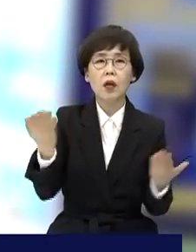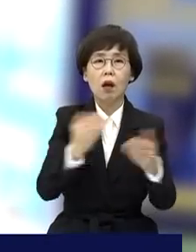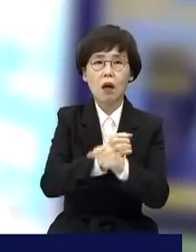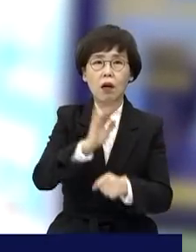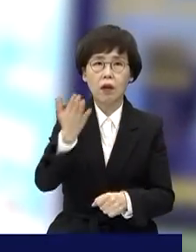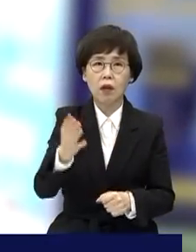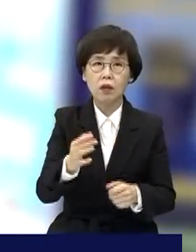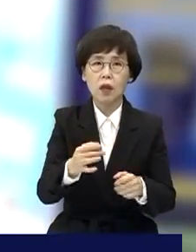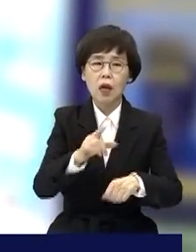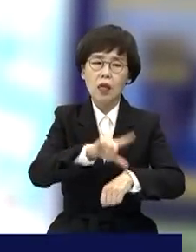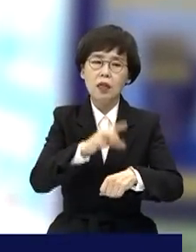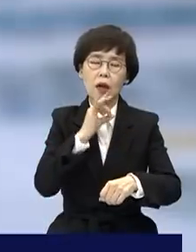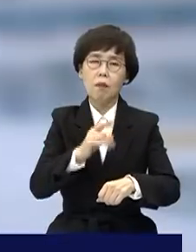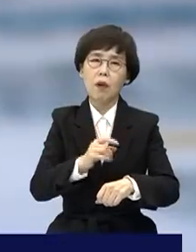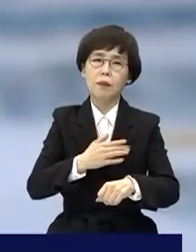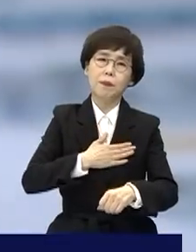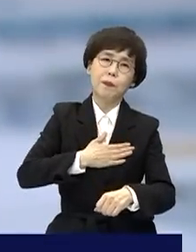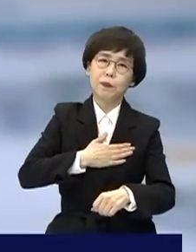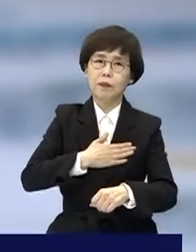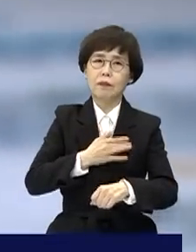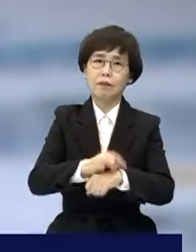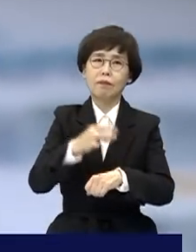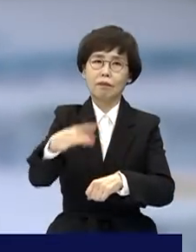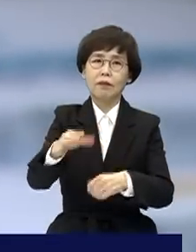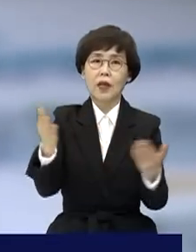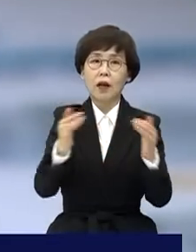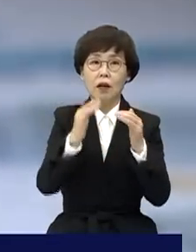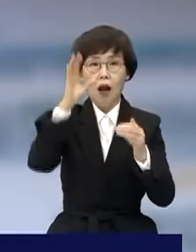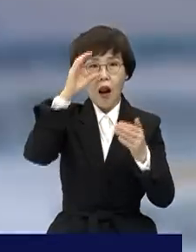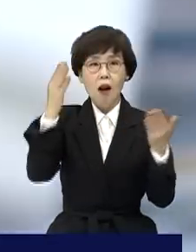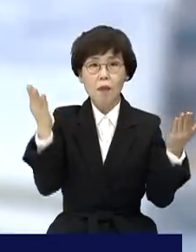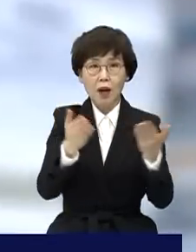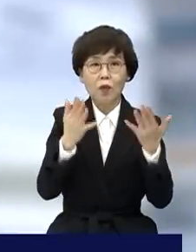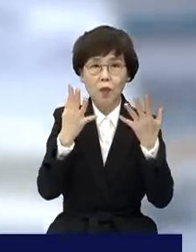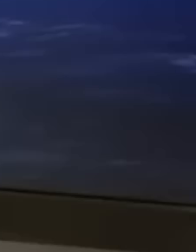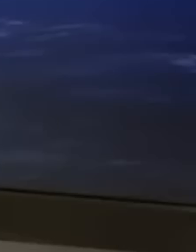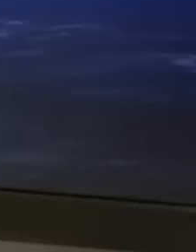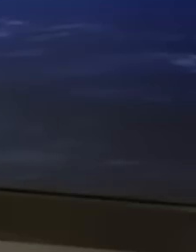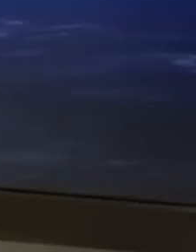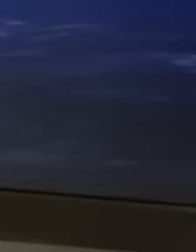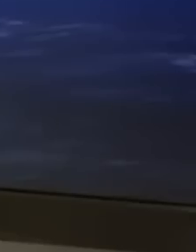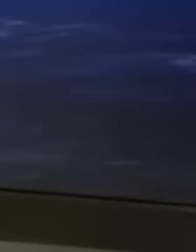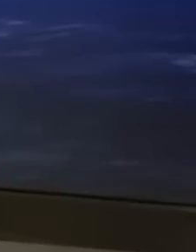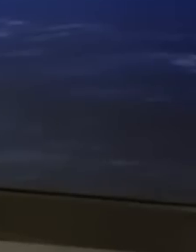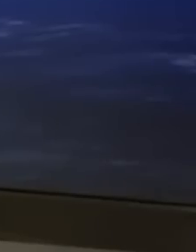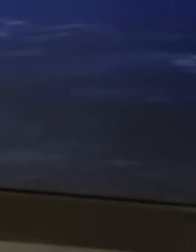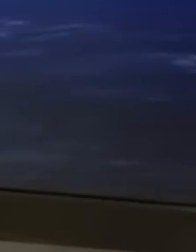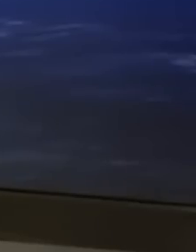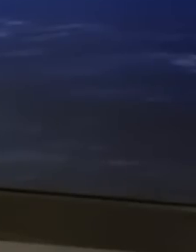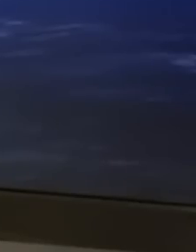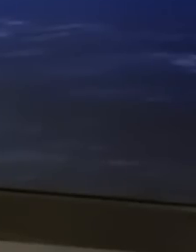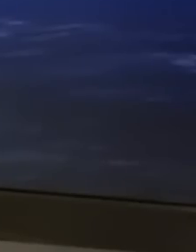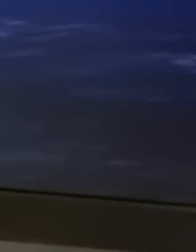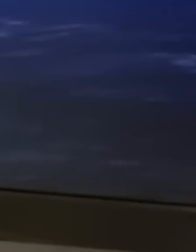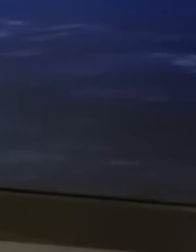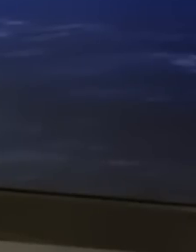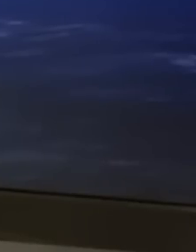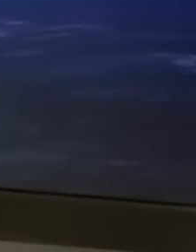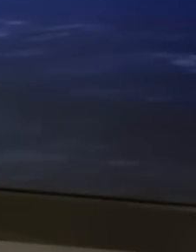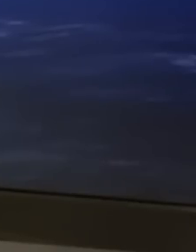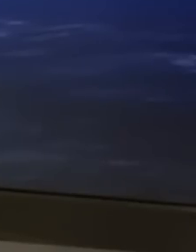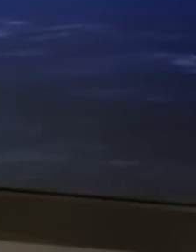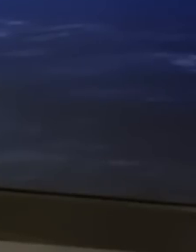대충 시간만 때우는 알바가 많은 것도 사실 등의 반응을 보였습니다. 안녕하십니까? 편사옥입니다. 더 많은 뉴스와